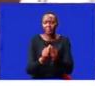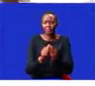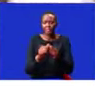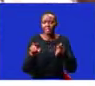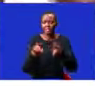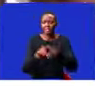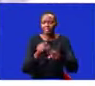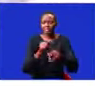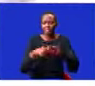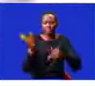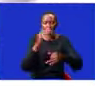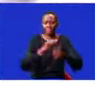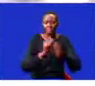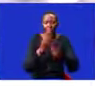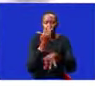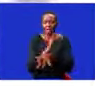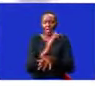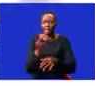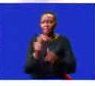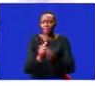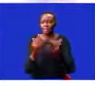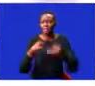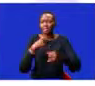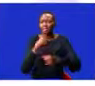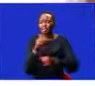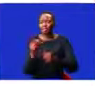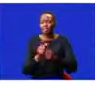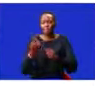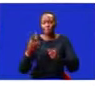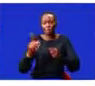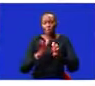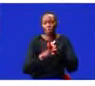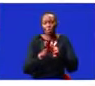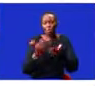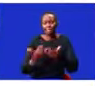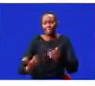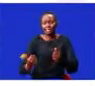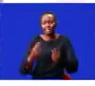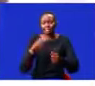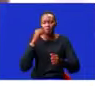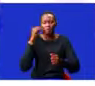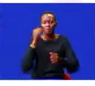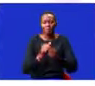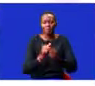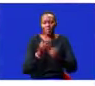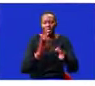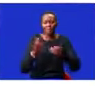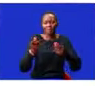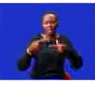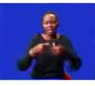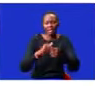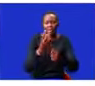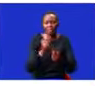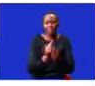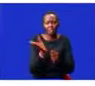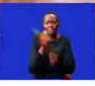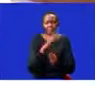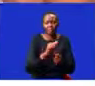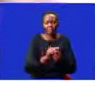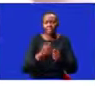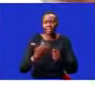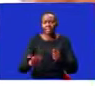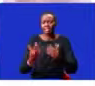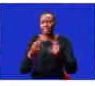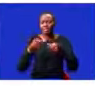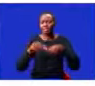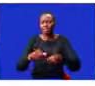hapa anatuitisa pesa. Anakuambia rudi na mtoto nyumbani, wakati utapata pesa utamleta. Na saa hiyo mnakaa na mtoto, mnakaa